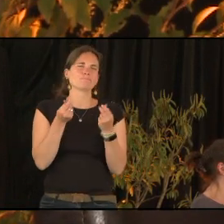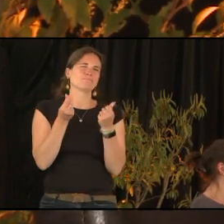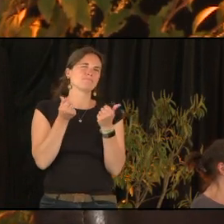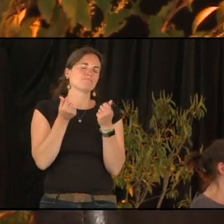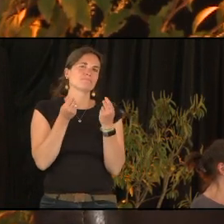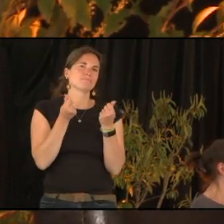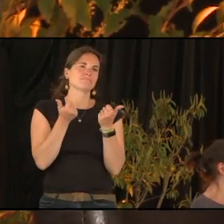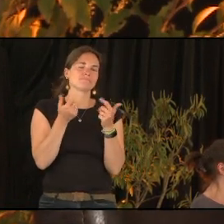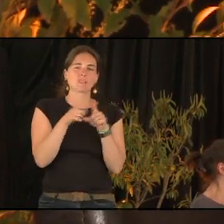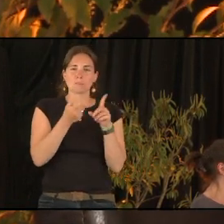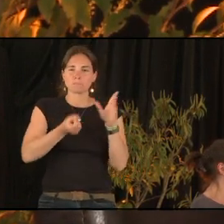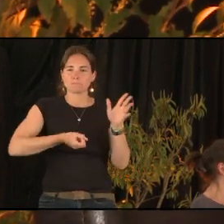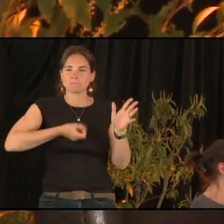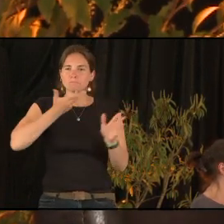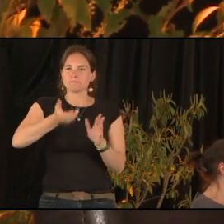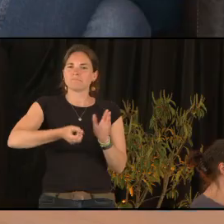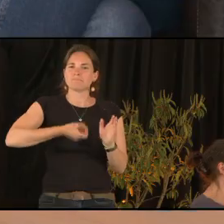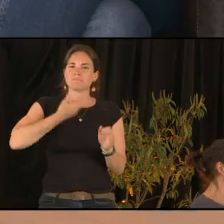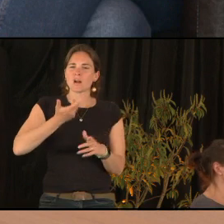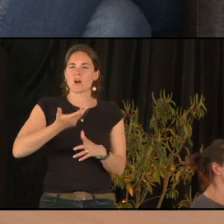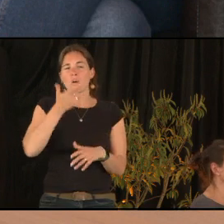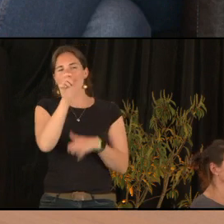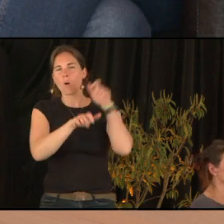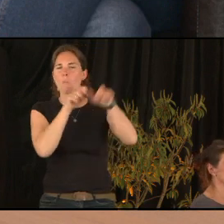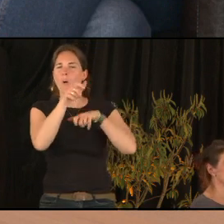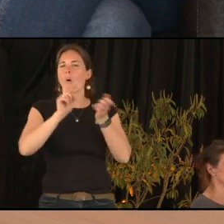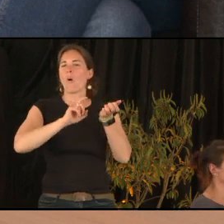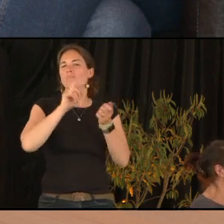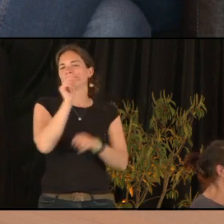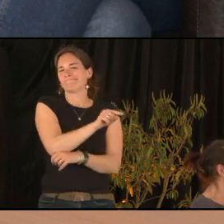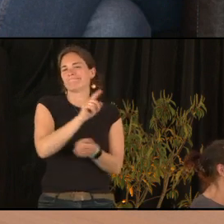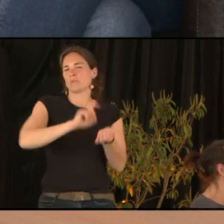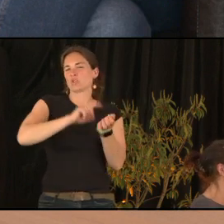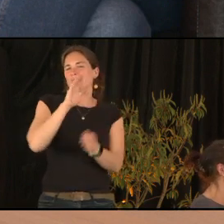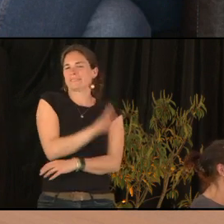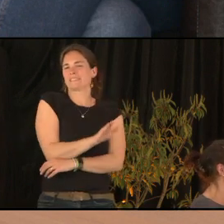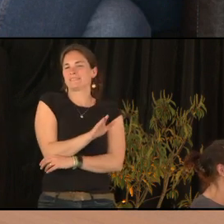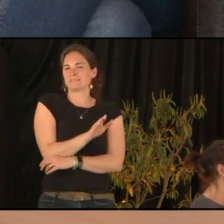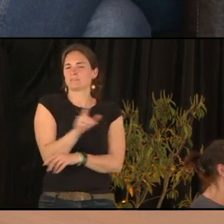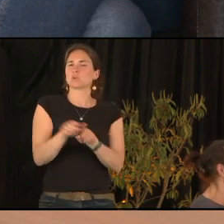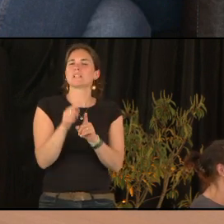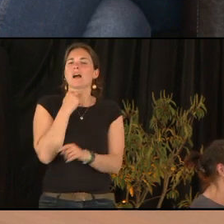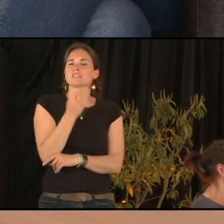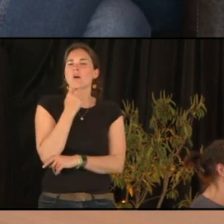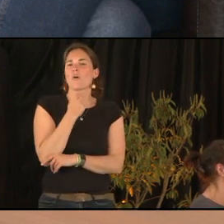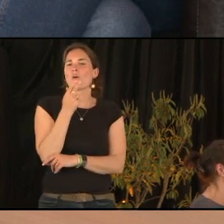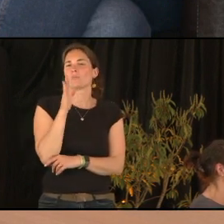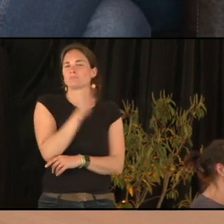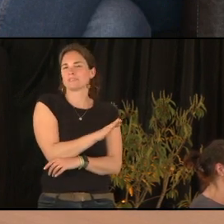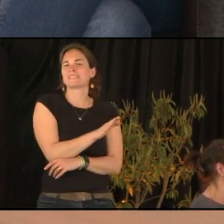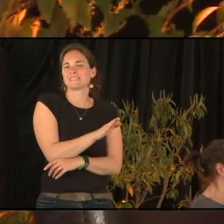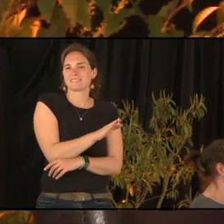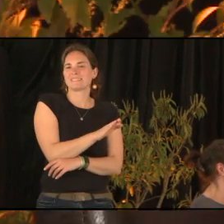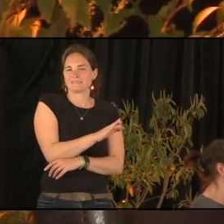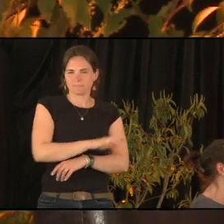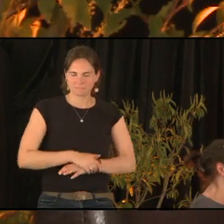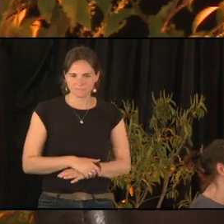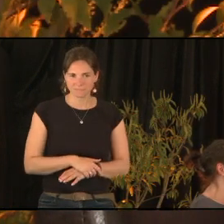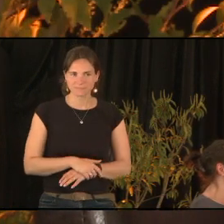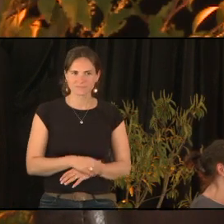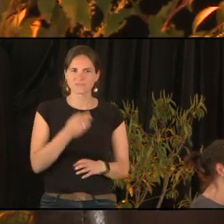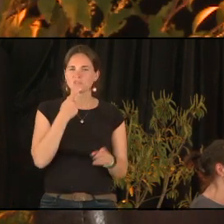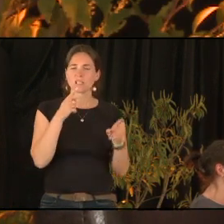là, ils ne se voient jamais d'ailleurs. C'est le médecin qui fait le lien entre eux. Et effectivement, il y a une disparition. Voilà, et on va découvrir